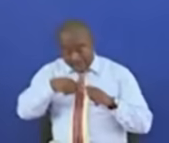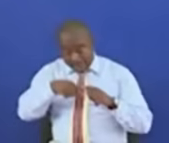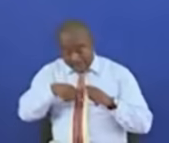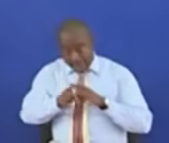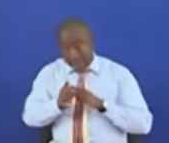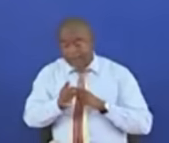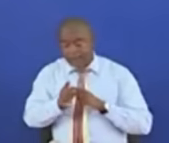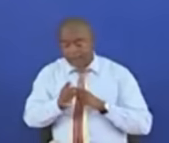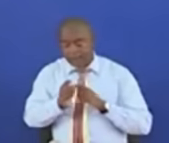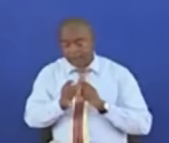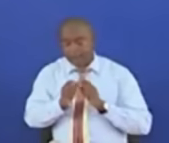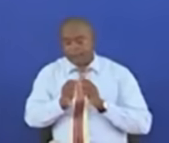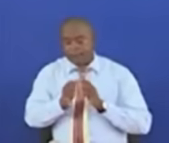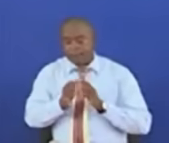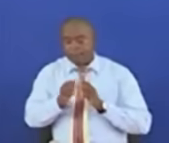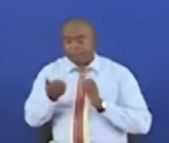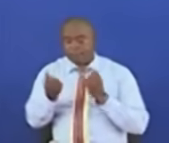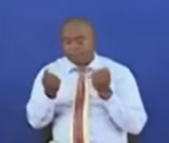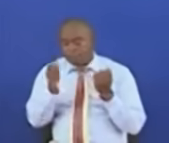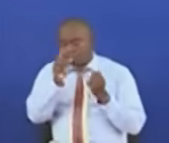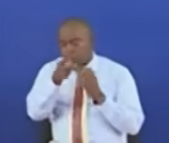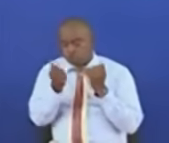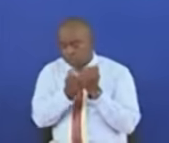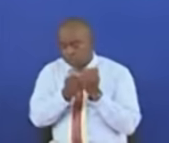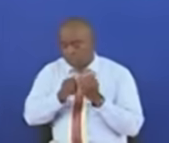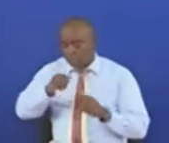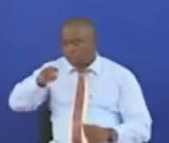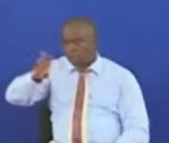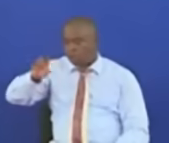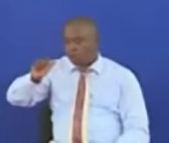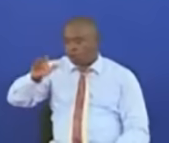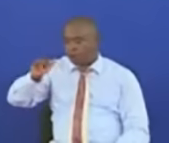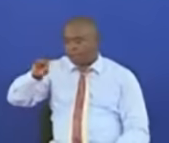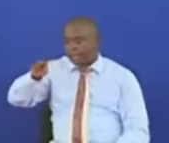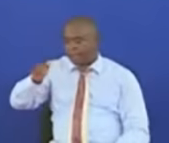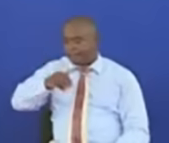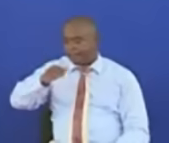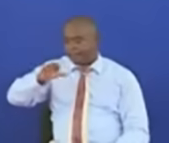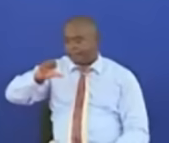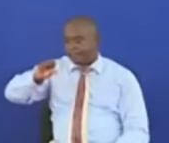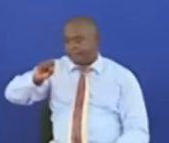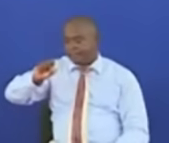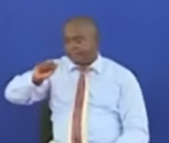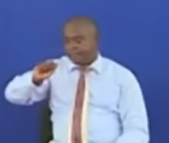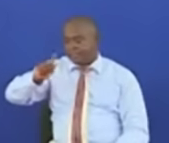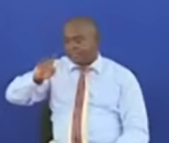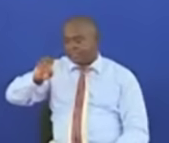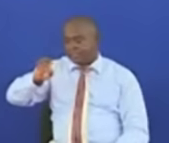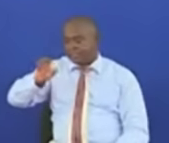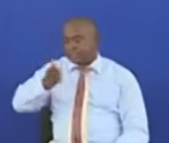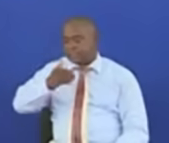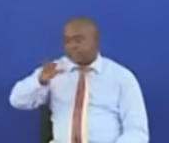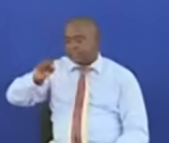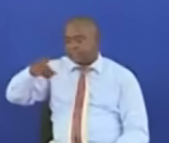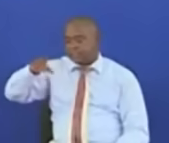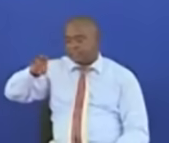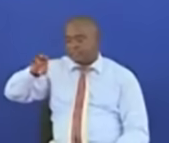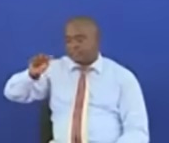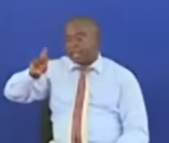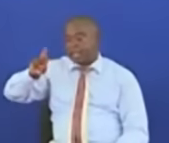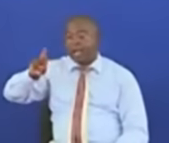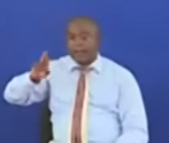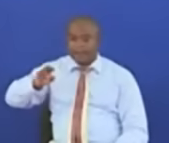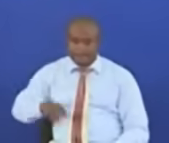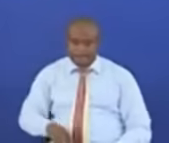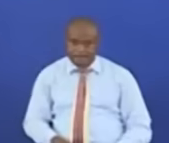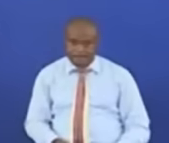Julius Caesar, anaposema, "There is a tide in the affairs of men which, taken at the flood, leads on to